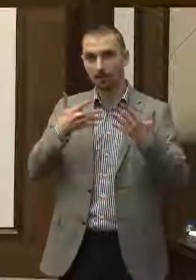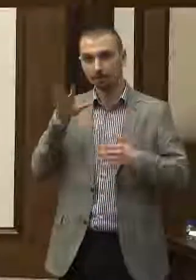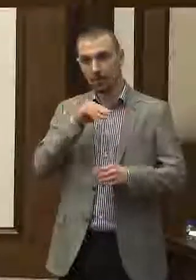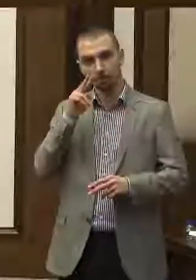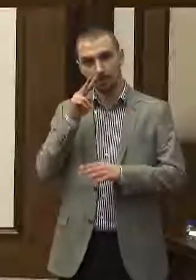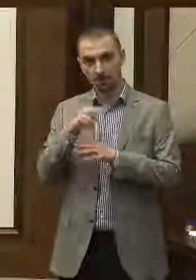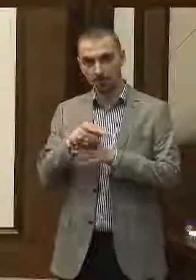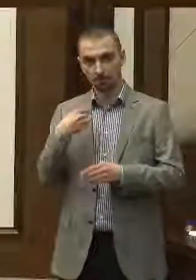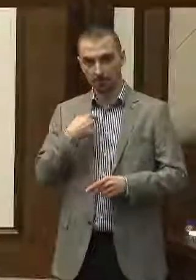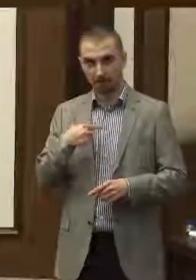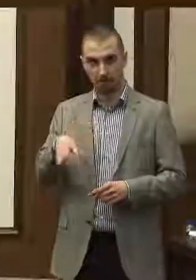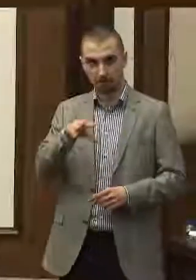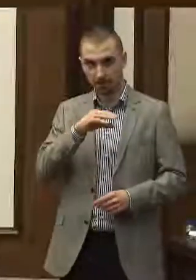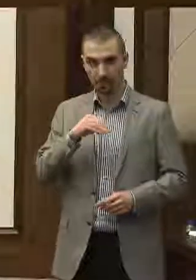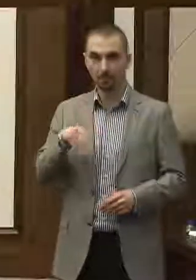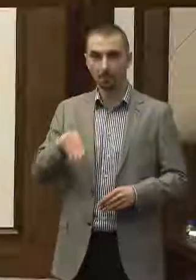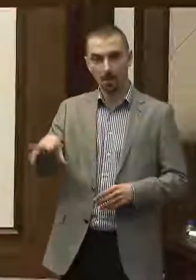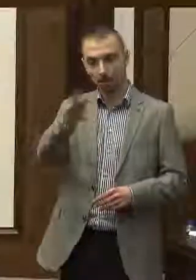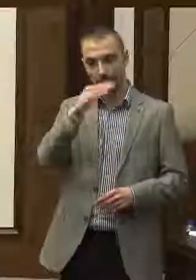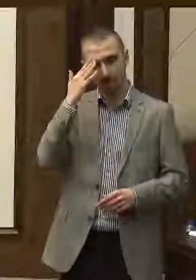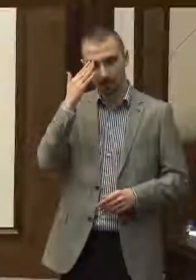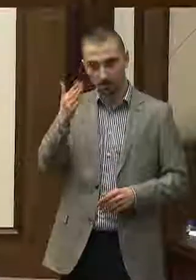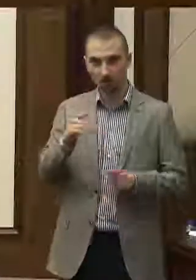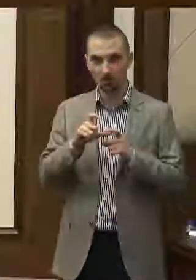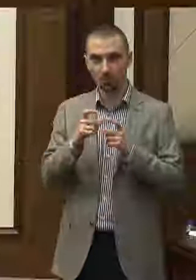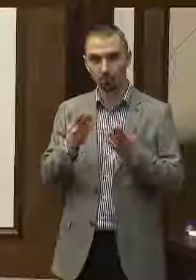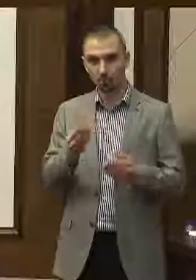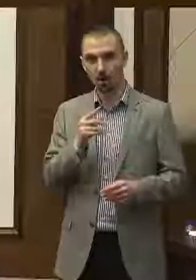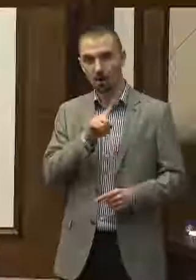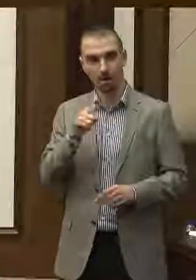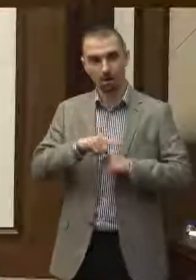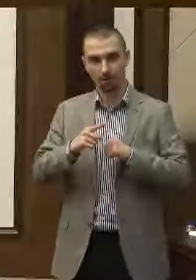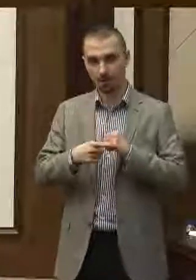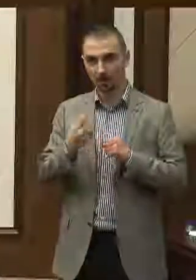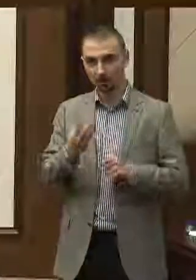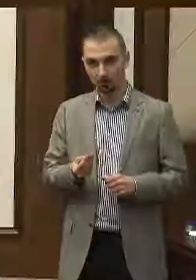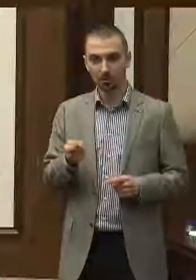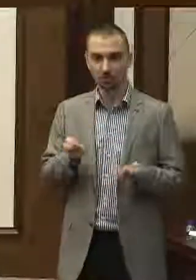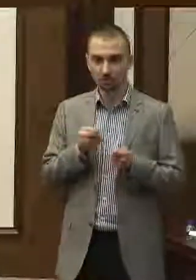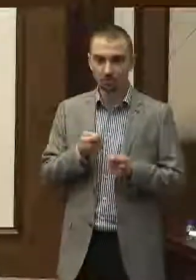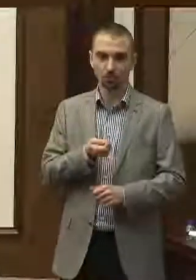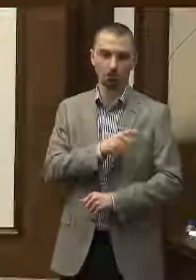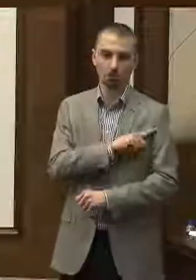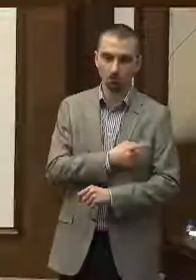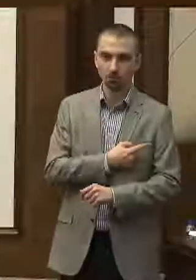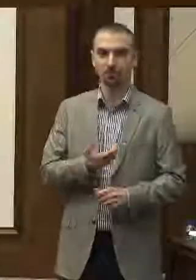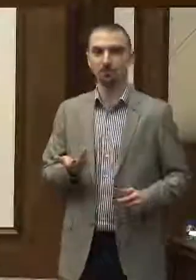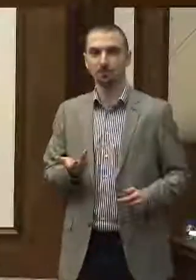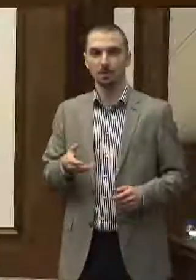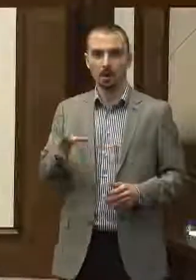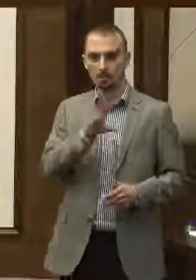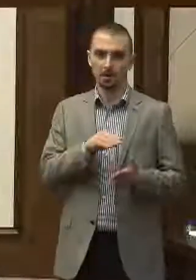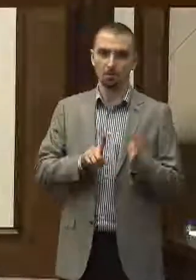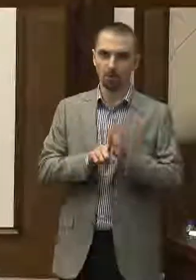izleyen vatandaşlarımıza da buradan günaydın diyoruz. Hayırlı haftalar diliyoruz. İşleriniz, işiniz, gücünüz rast